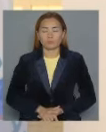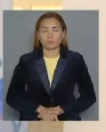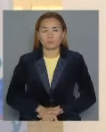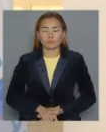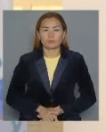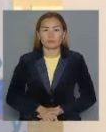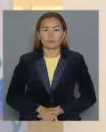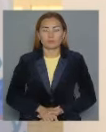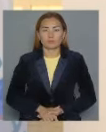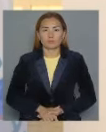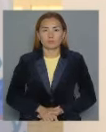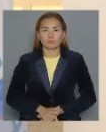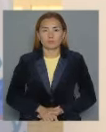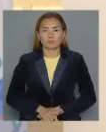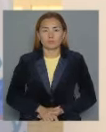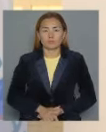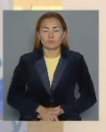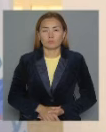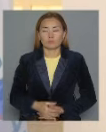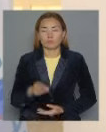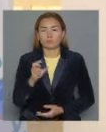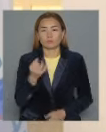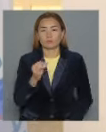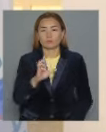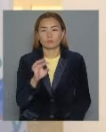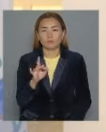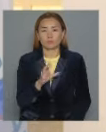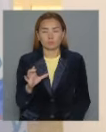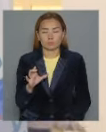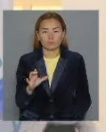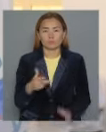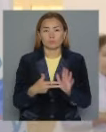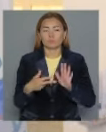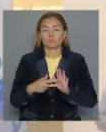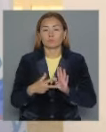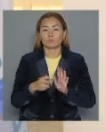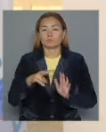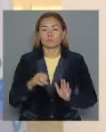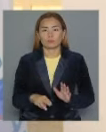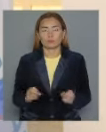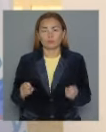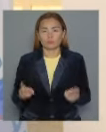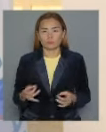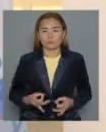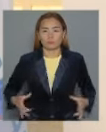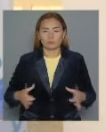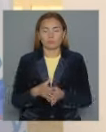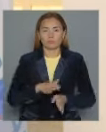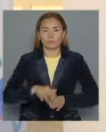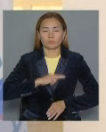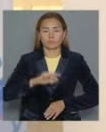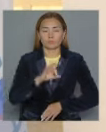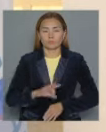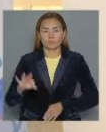ең не деп айтады, үлкен қайраткер Бейбарысқа байланысты, Бейбарыстың 8 жылдығы осыған байланысты өңірімізде атқарылып жатқан жұмыстар